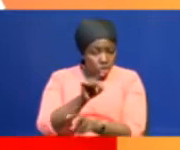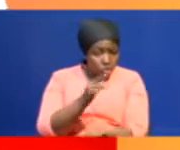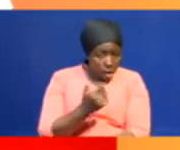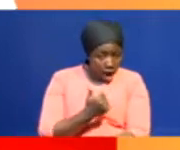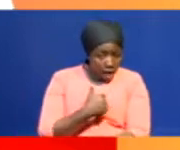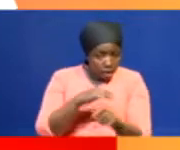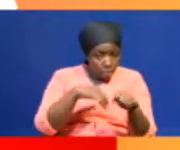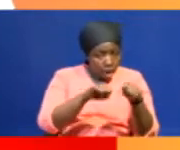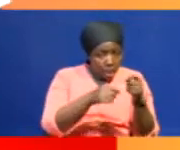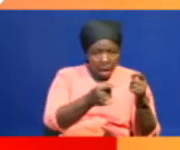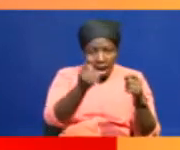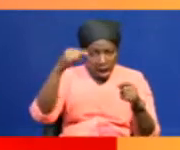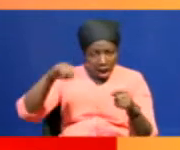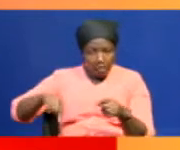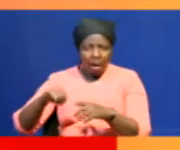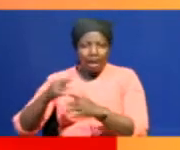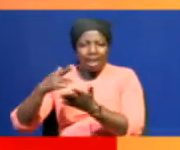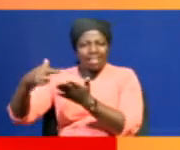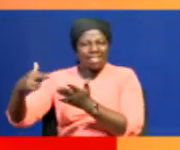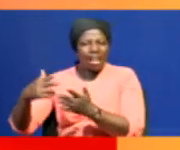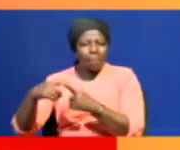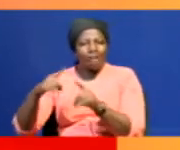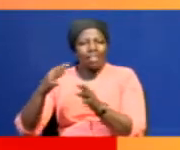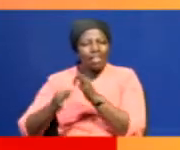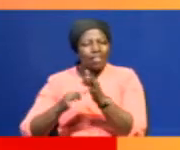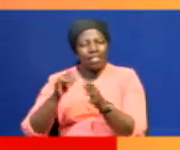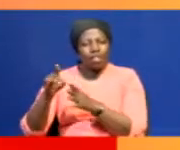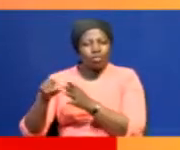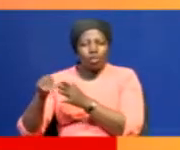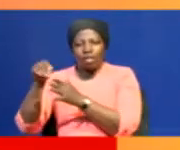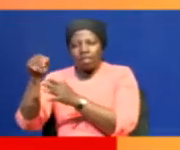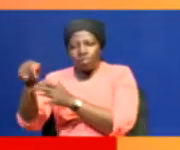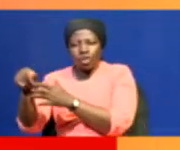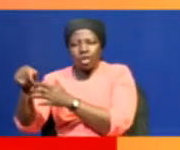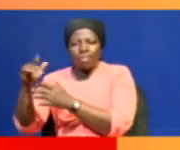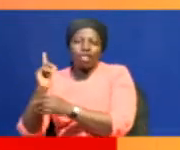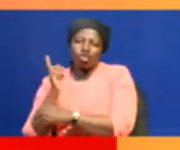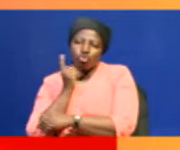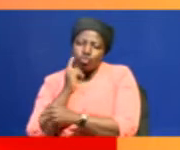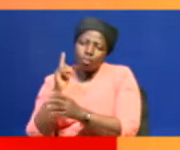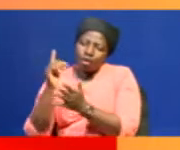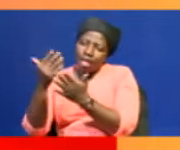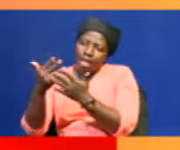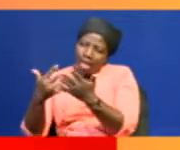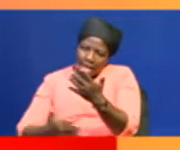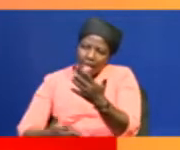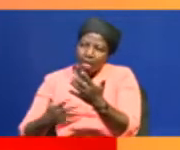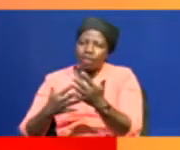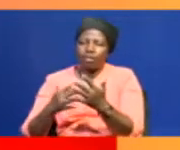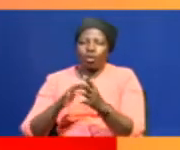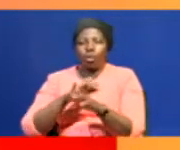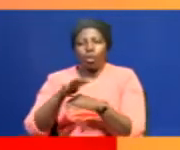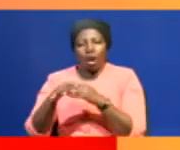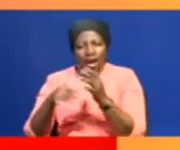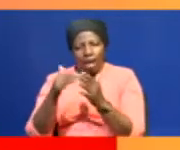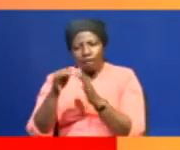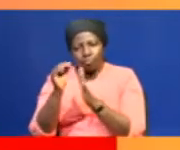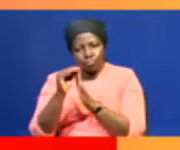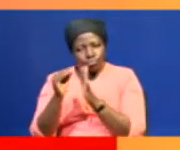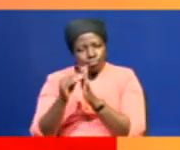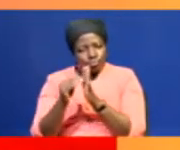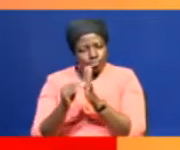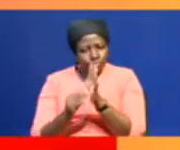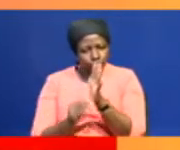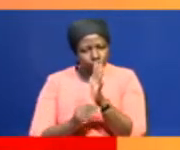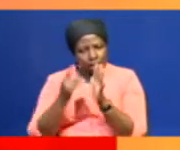haya kuja ujirejeshe. Lakini kama hiyo pikipiki ingetoka pale kwa duka na wameshajaza zile information zote, inaenda wapi, inaenda kufanya nini, ni